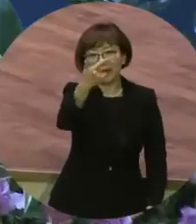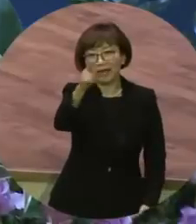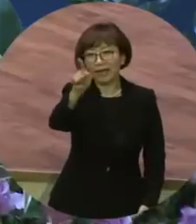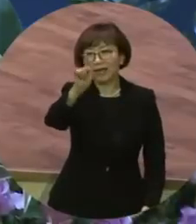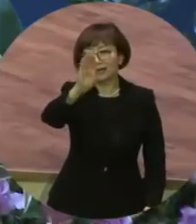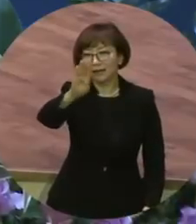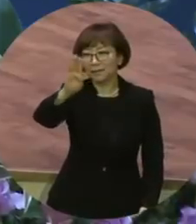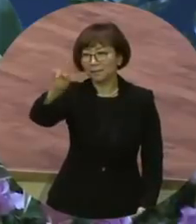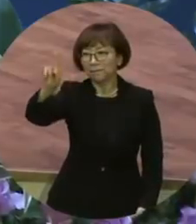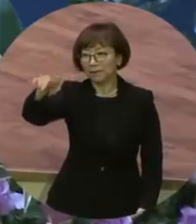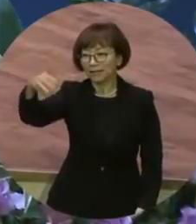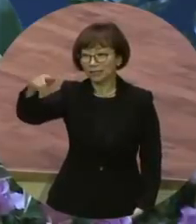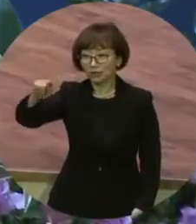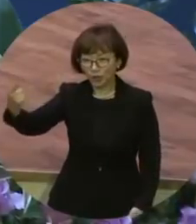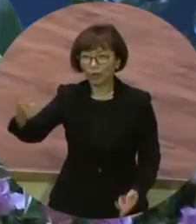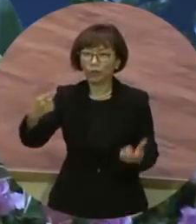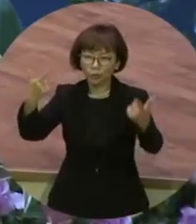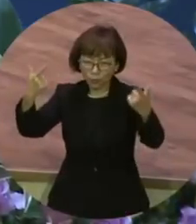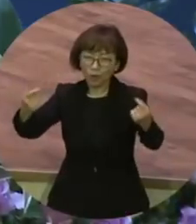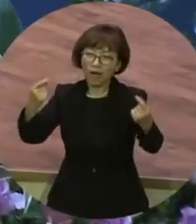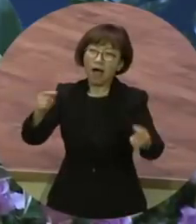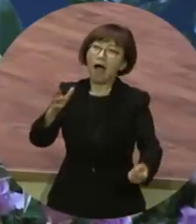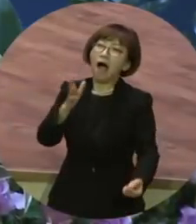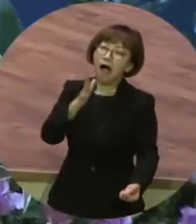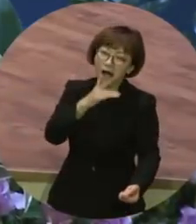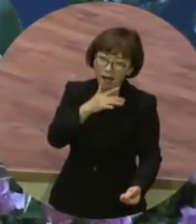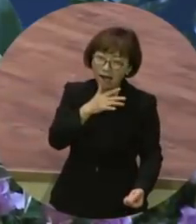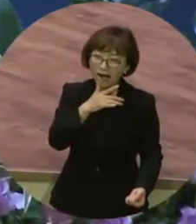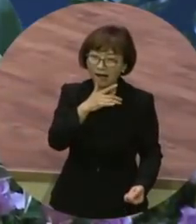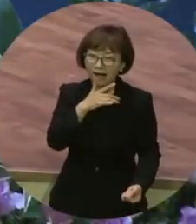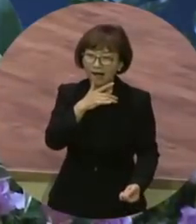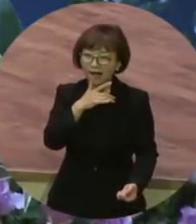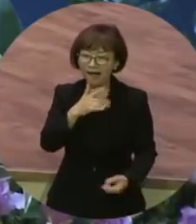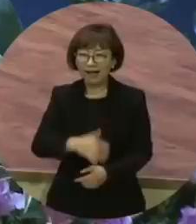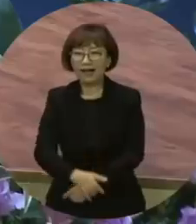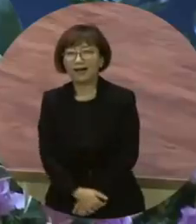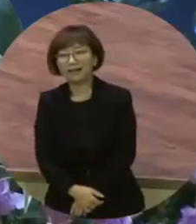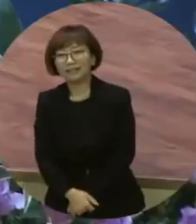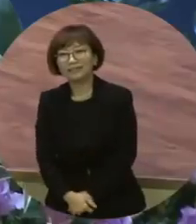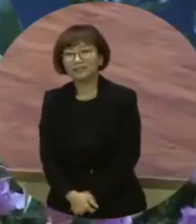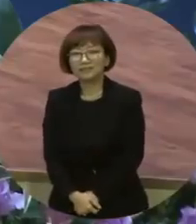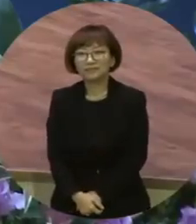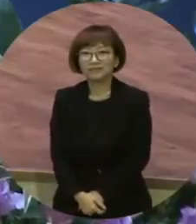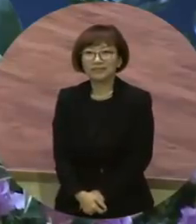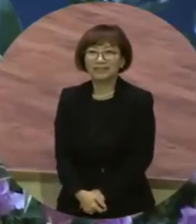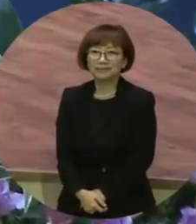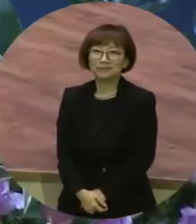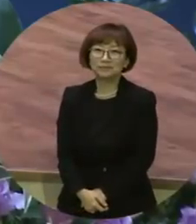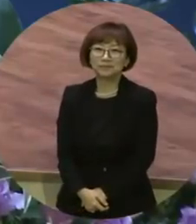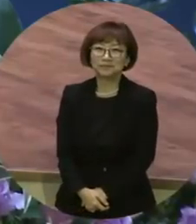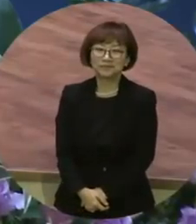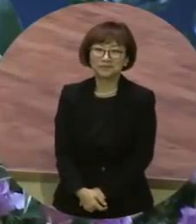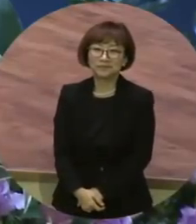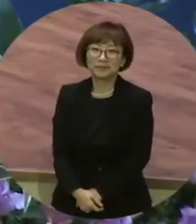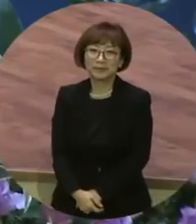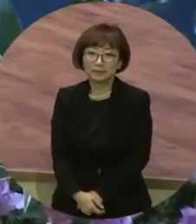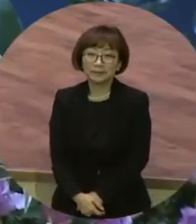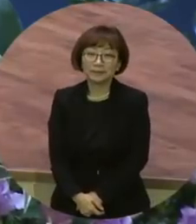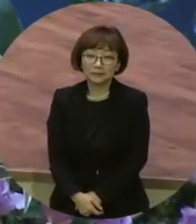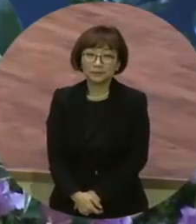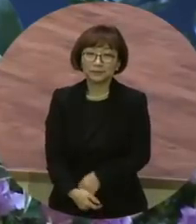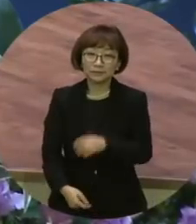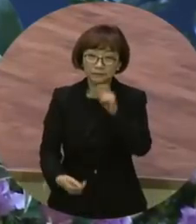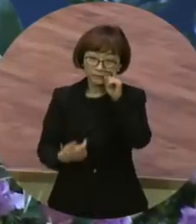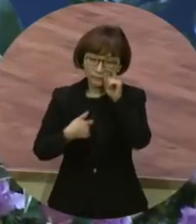저는 어르신 목사님 생각할 때만 너무 감사하고 눈물을 흘릴 때가 많아요. 오만 소리 들어가면서 다 받아주셨어요. 다